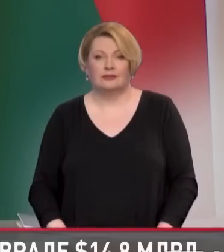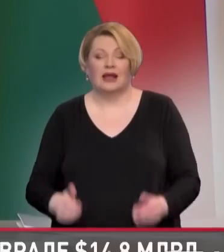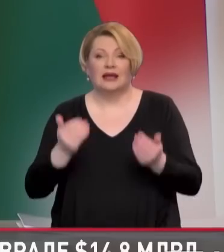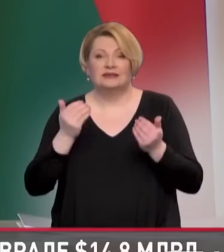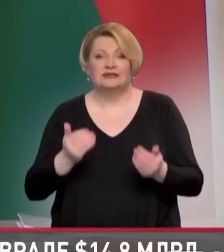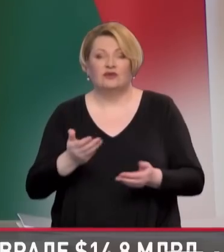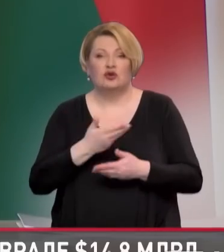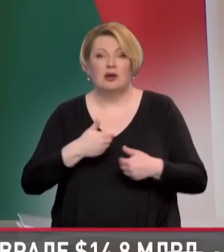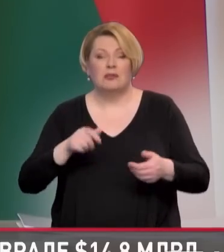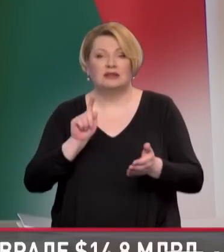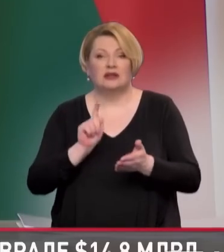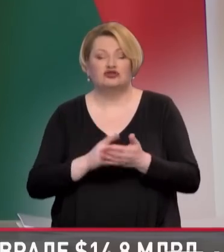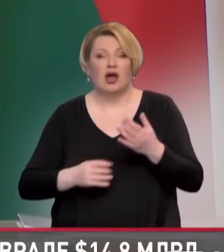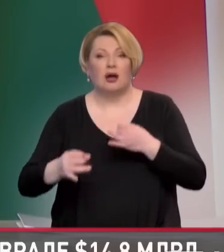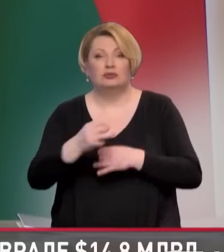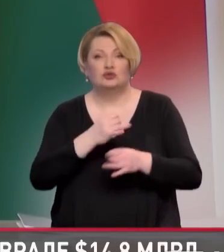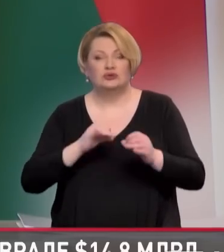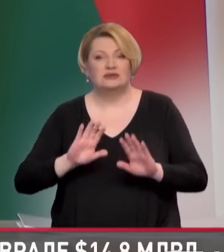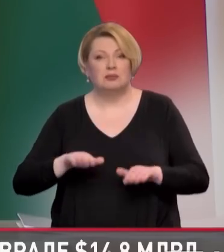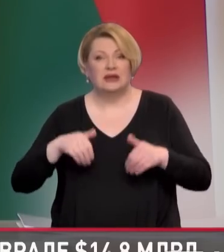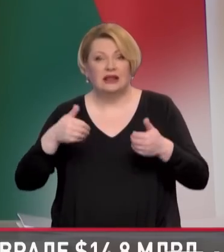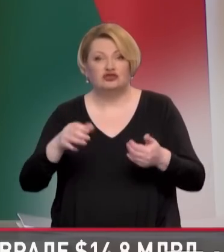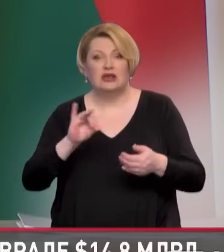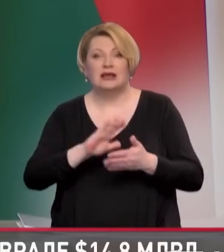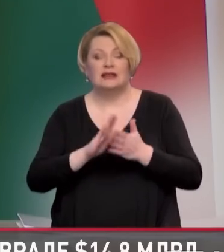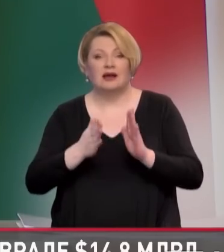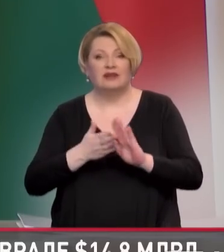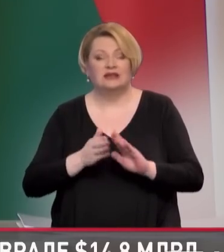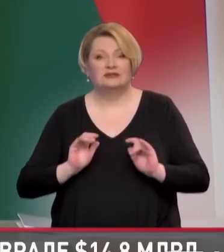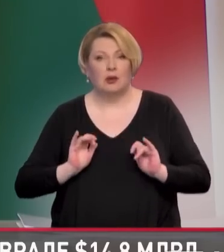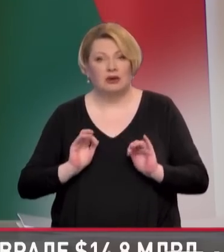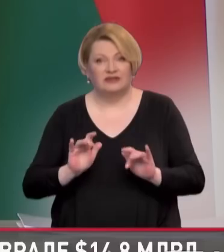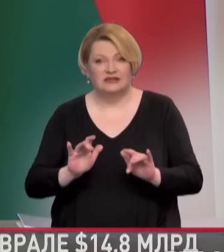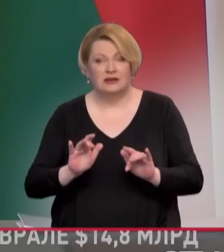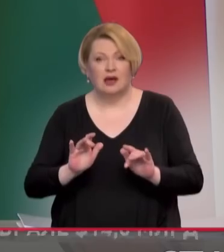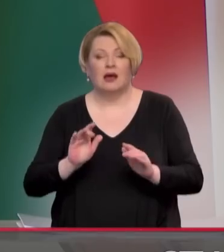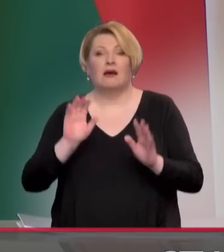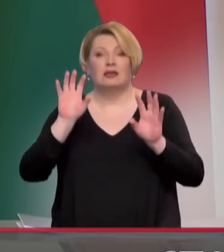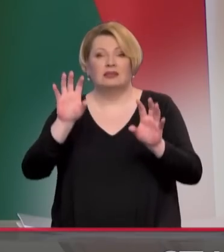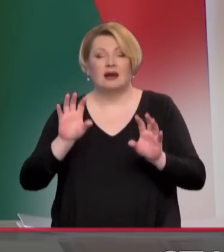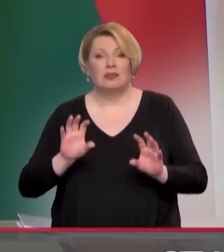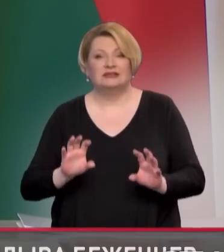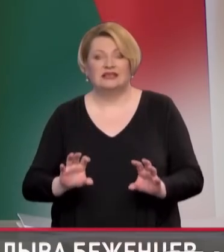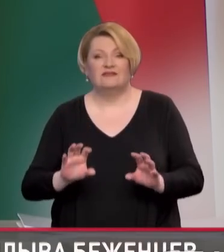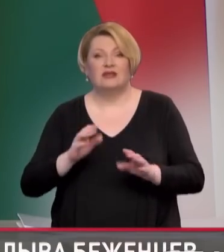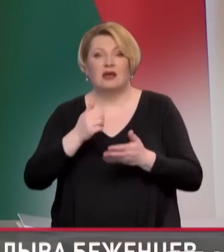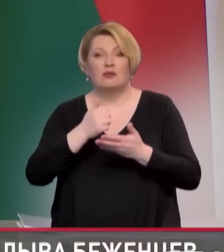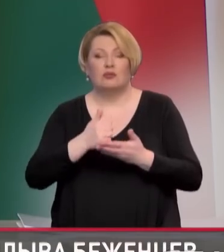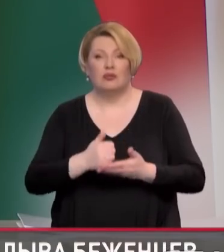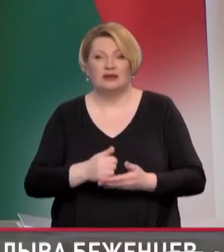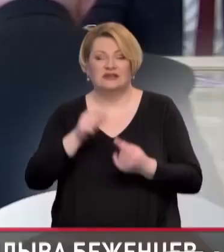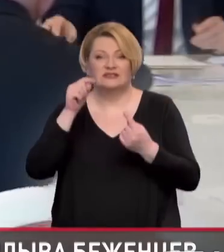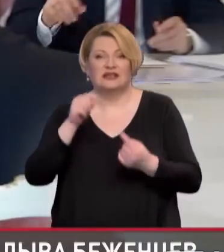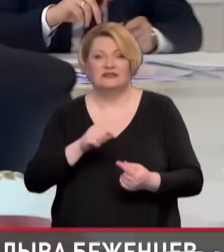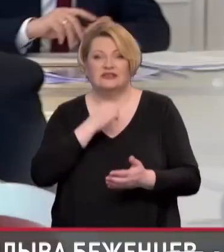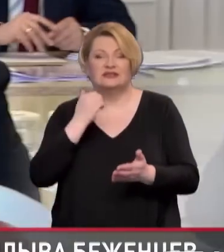Сегодня мы должны еще раз обсудить предложение и договориться о проведении нормативной базы в соответствии с